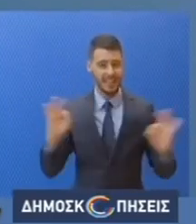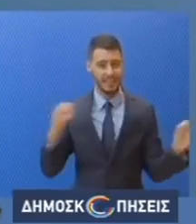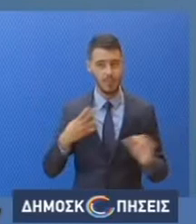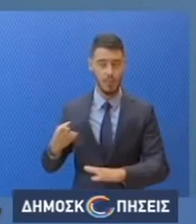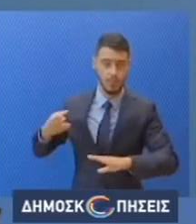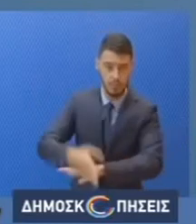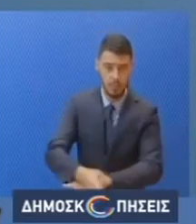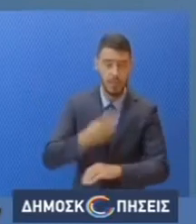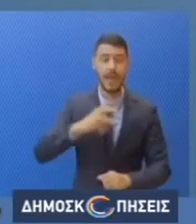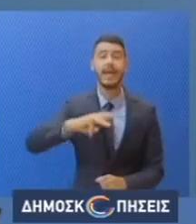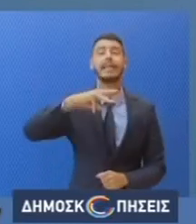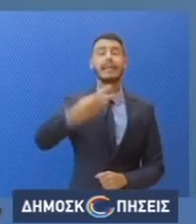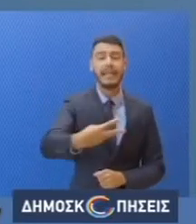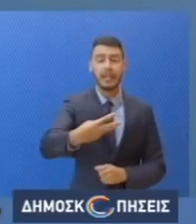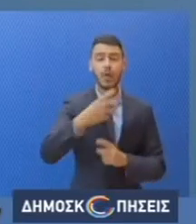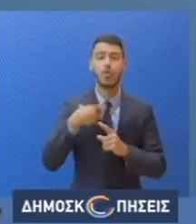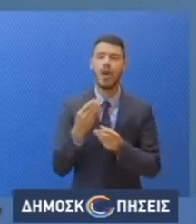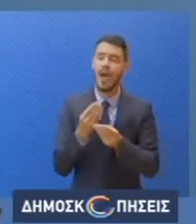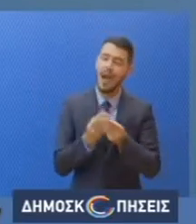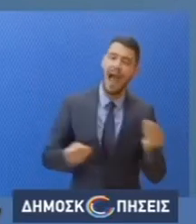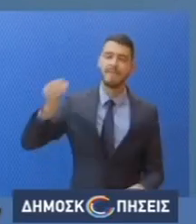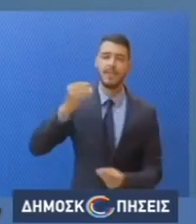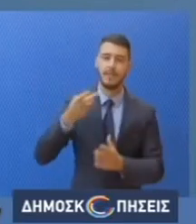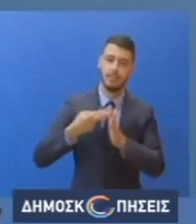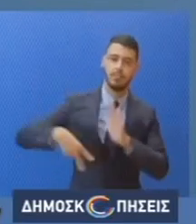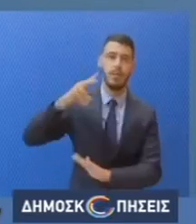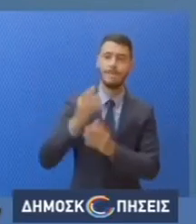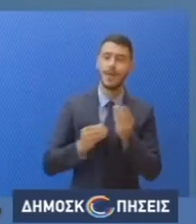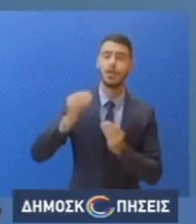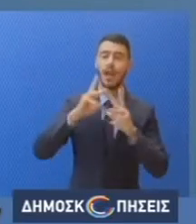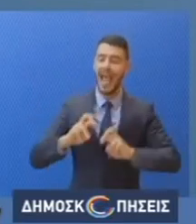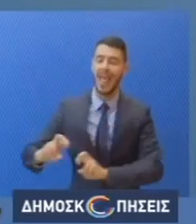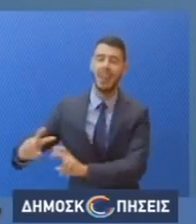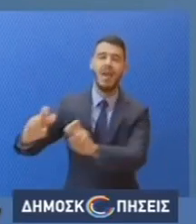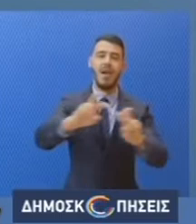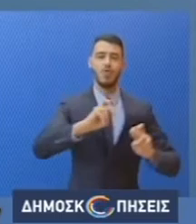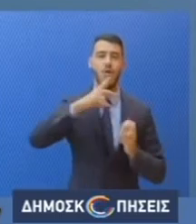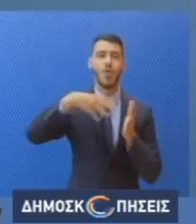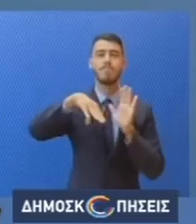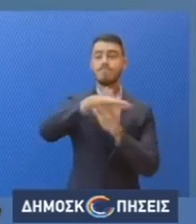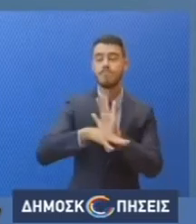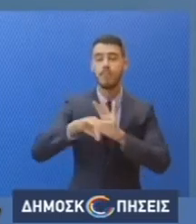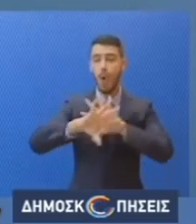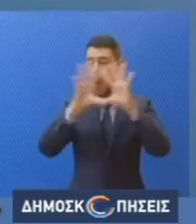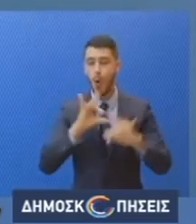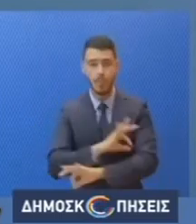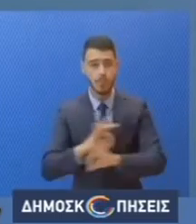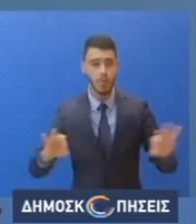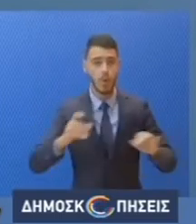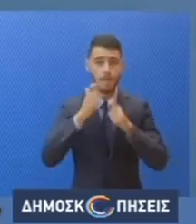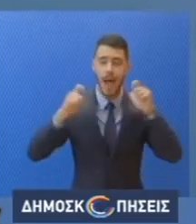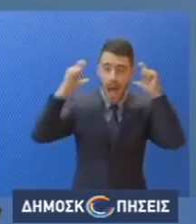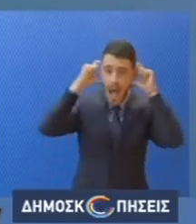των ελέγχων για την τήρηση των υγειονομικών πρωτοκόλων σε όλη την Ελλάδα. Ήδη από την 5η μέχρι και χθες, 12